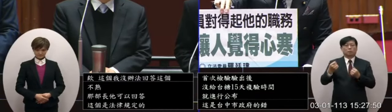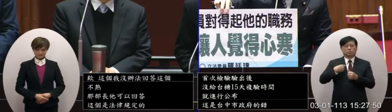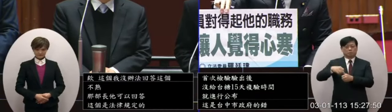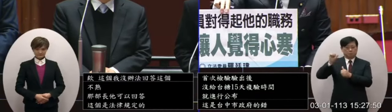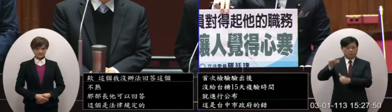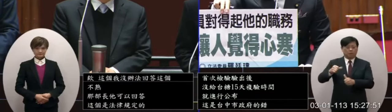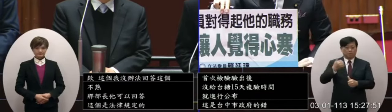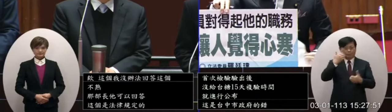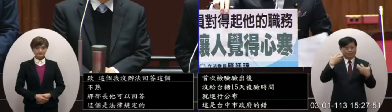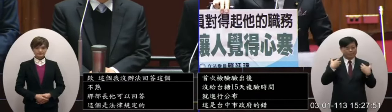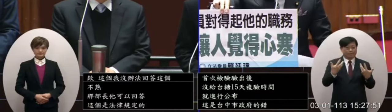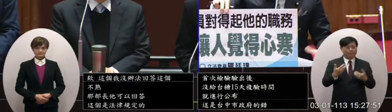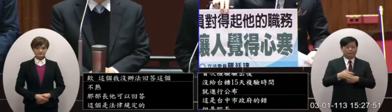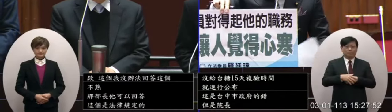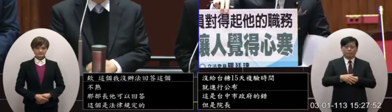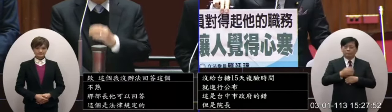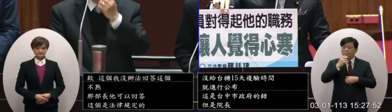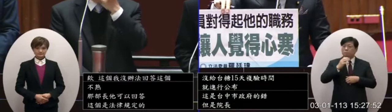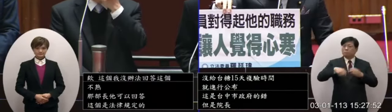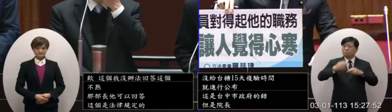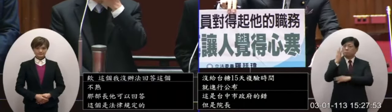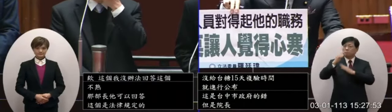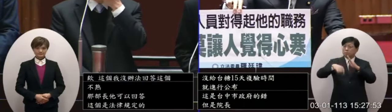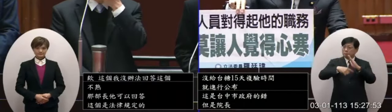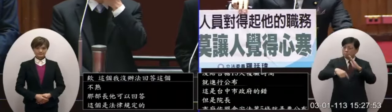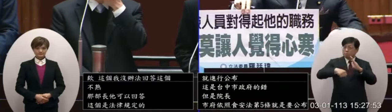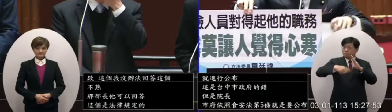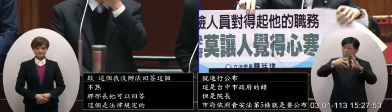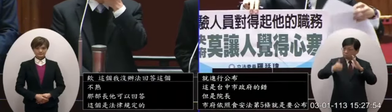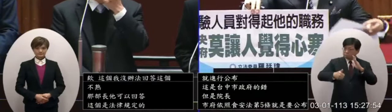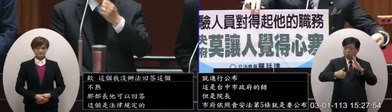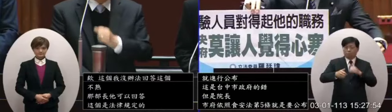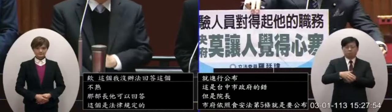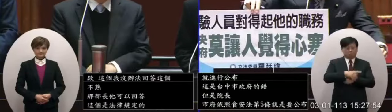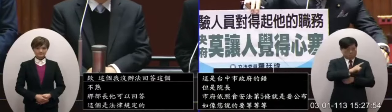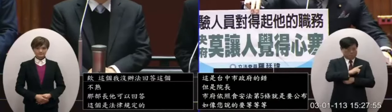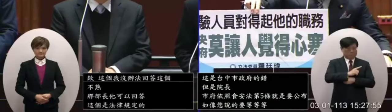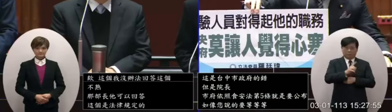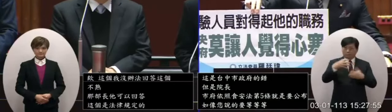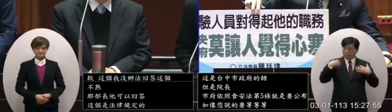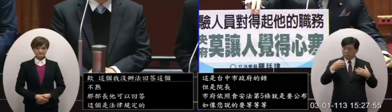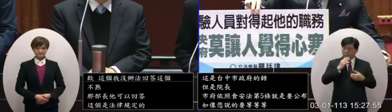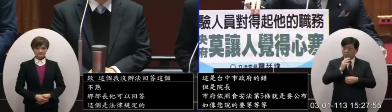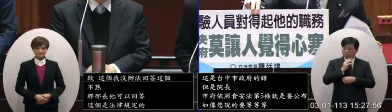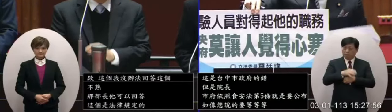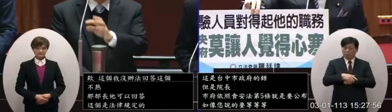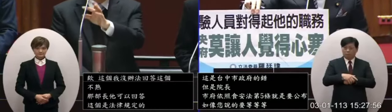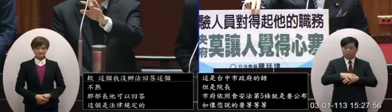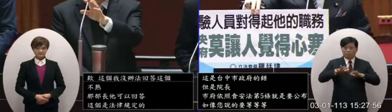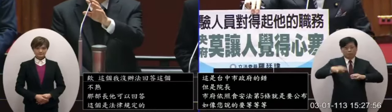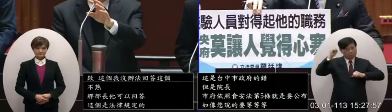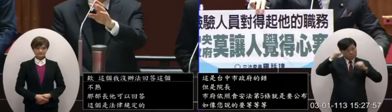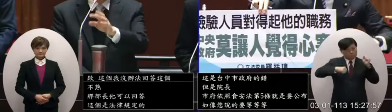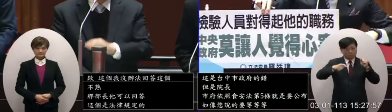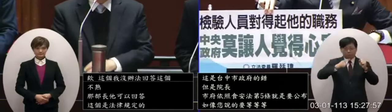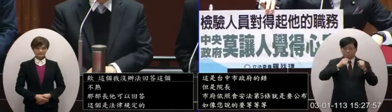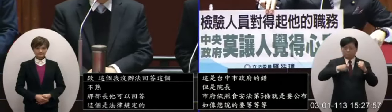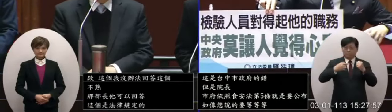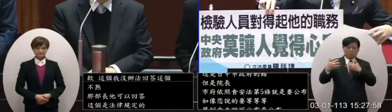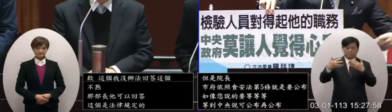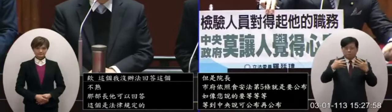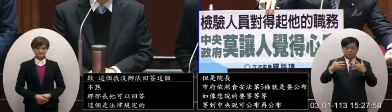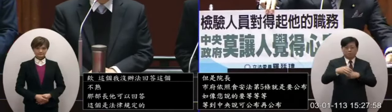被惩处，谁负责？难道行政院院长陈建仁院长您负责吗？从今天早上的答